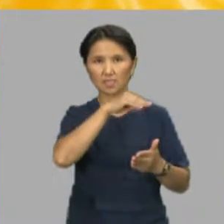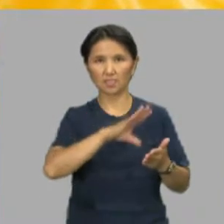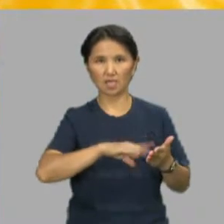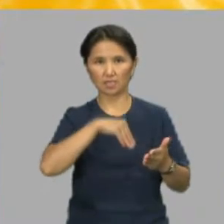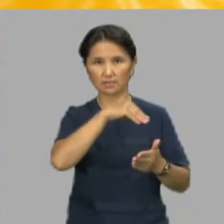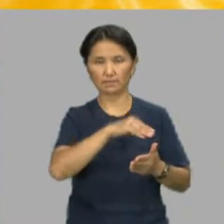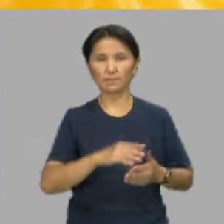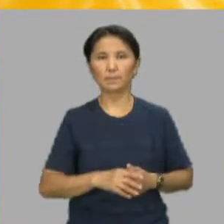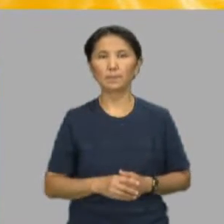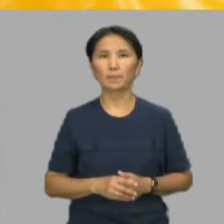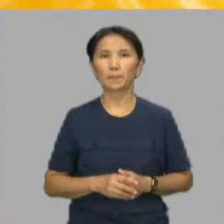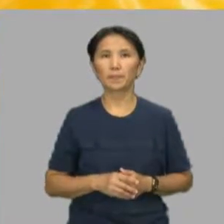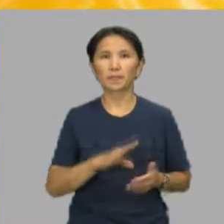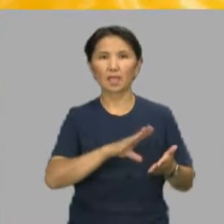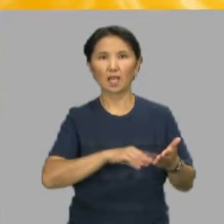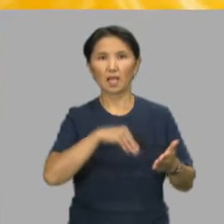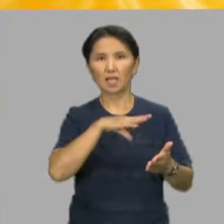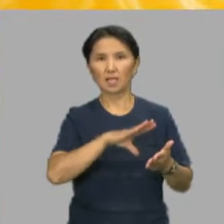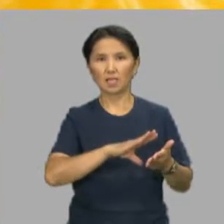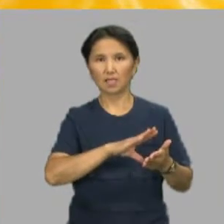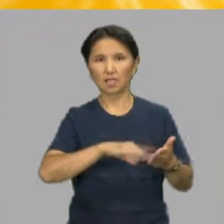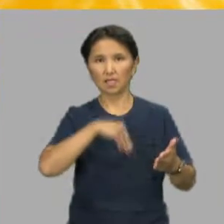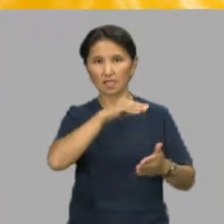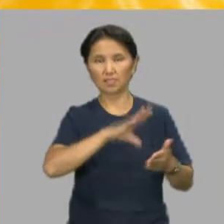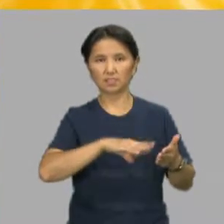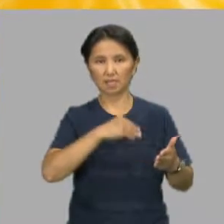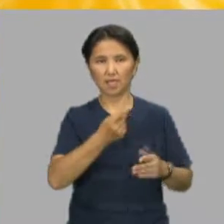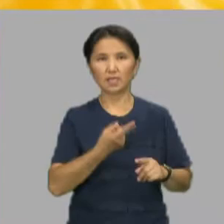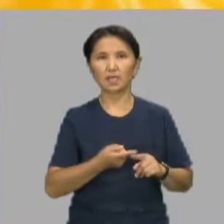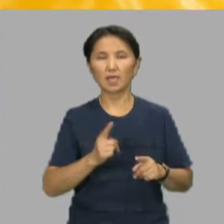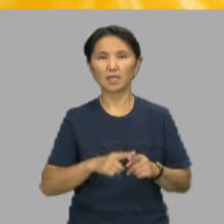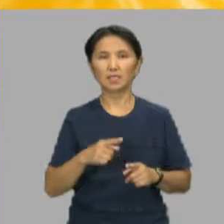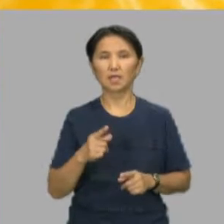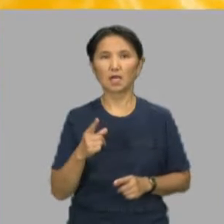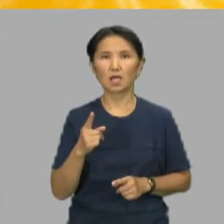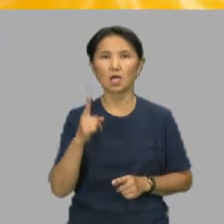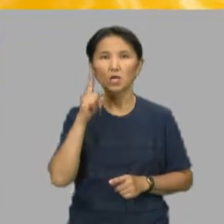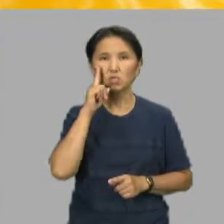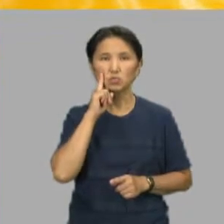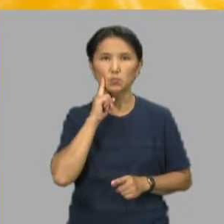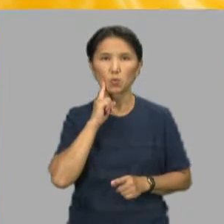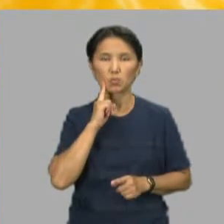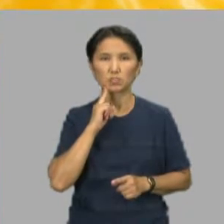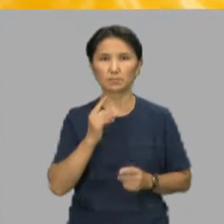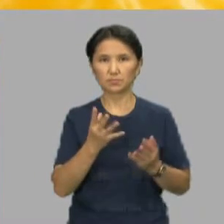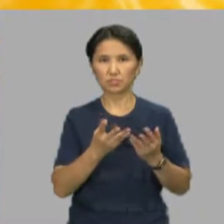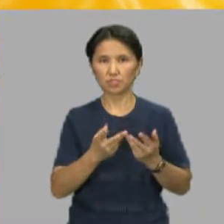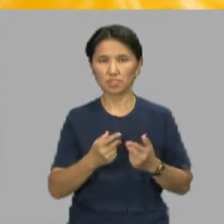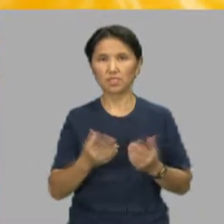календарь. Календарь – это способ счисления дней в году.